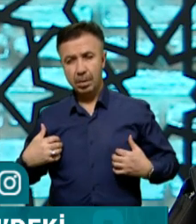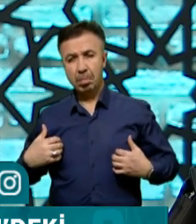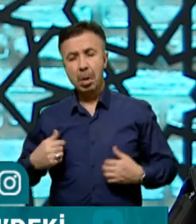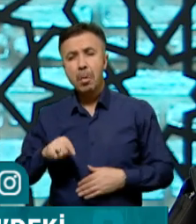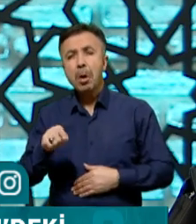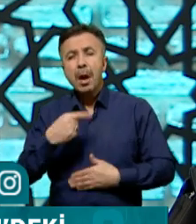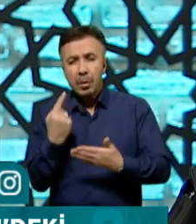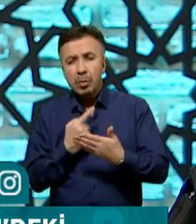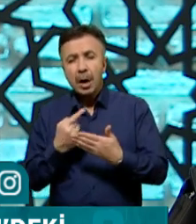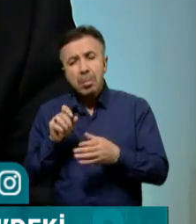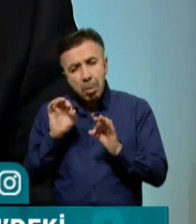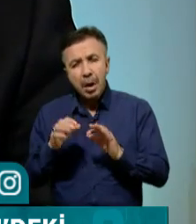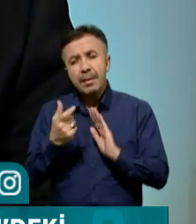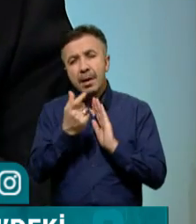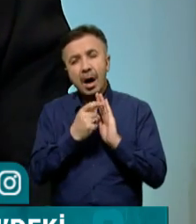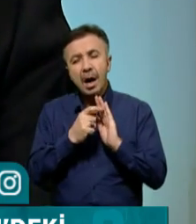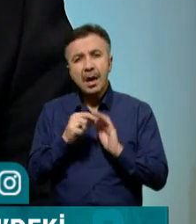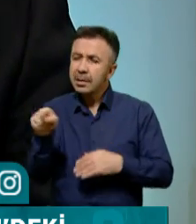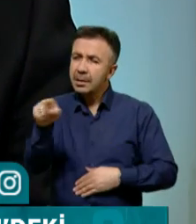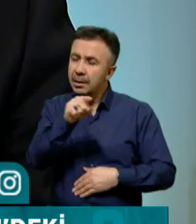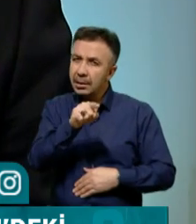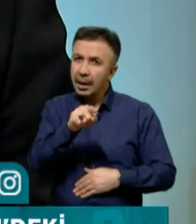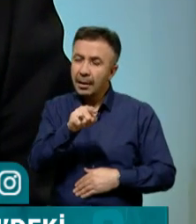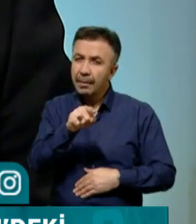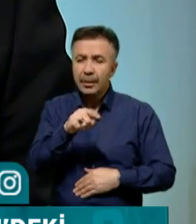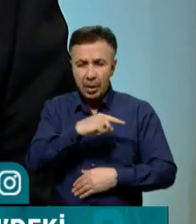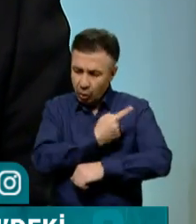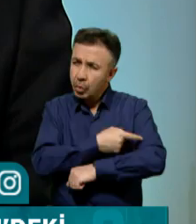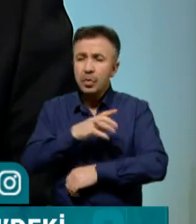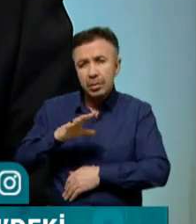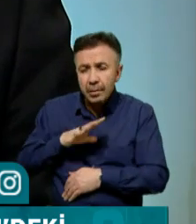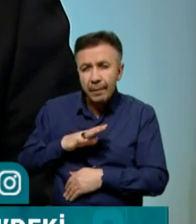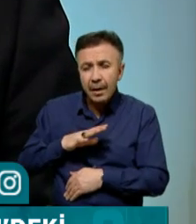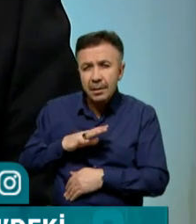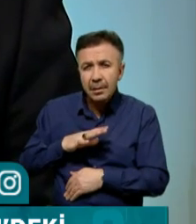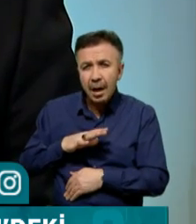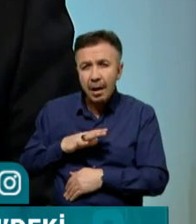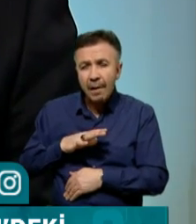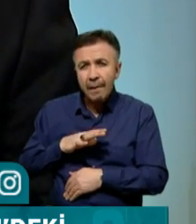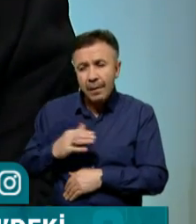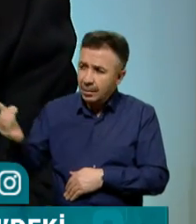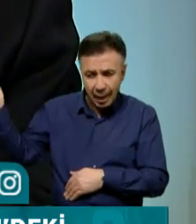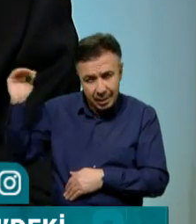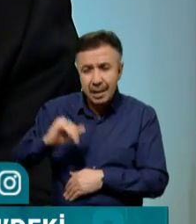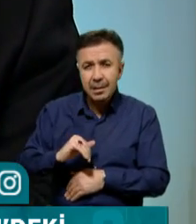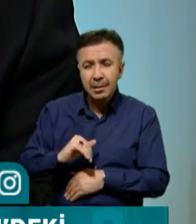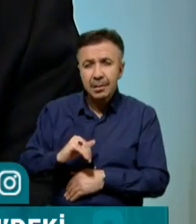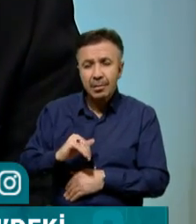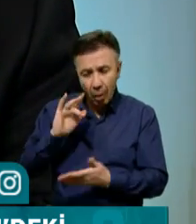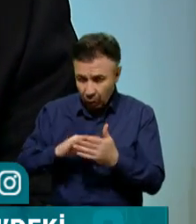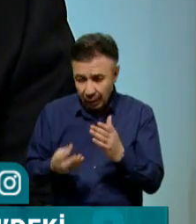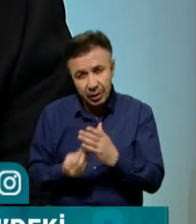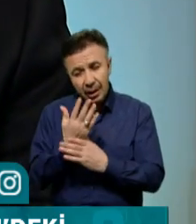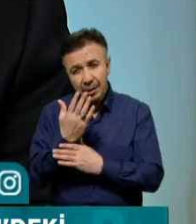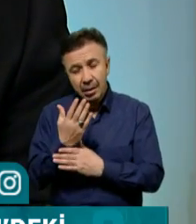bir sure, böyle bir ayet ne yapın? Siz de gücünüz yetiyorsa yapın, meydana getirin. Siz ters çevirdiğinizde icazı